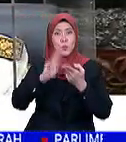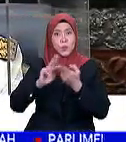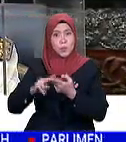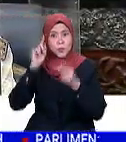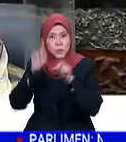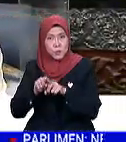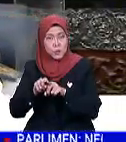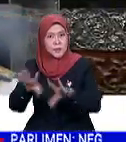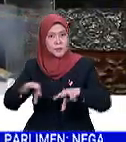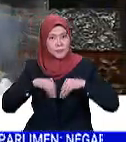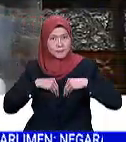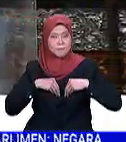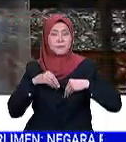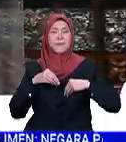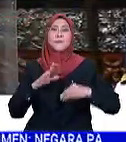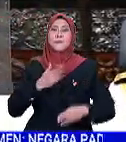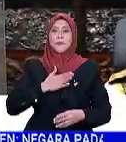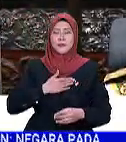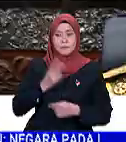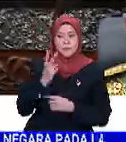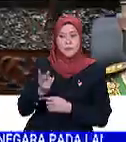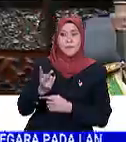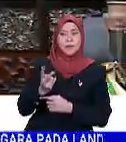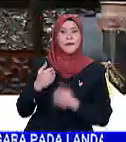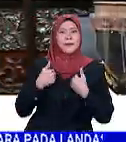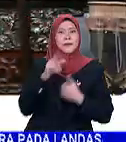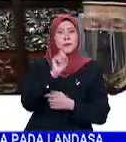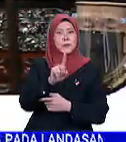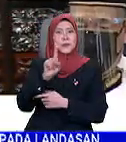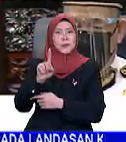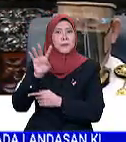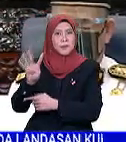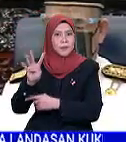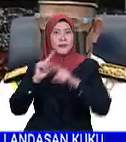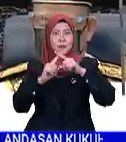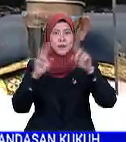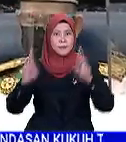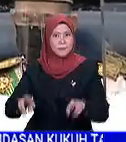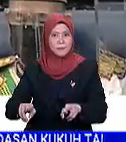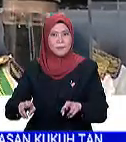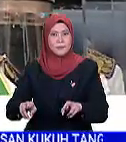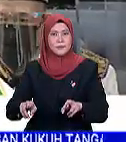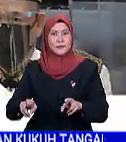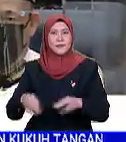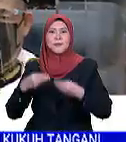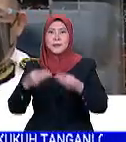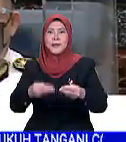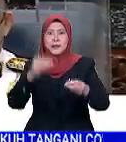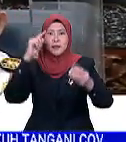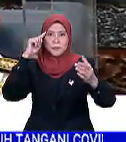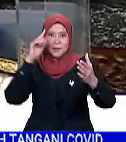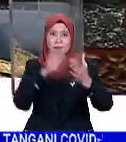akuan tersebut, beta mendapati seramai 114 ahli Dewan Rakyat telah memberi